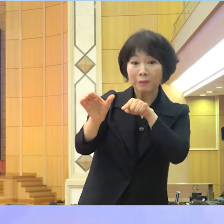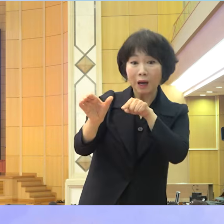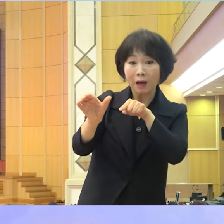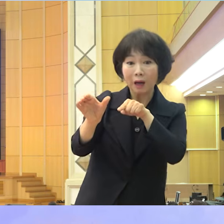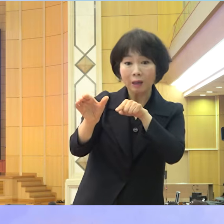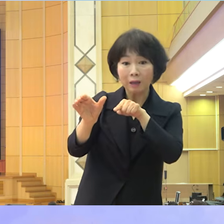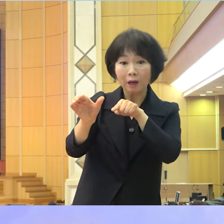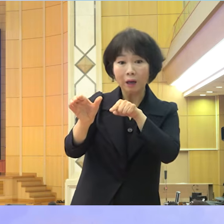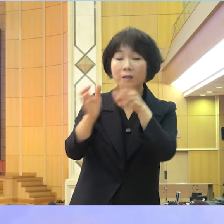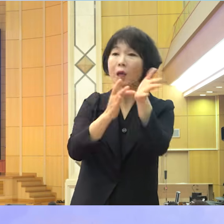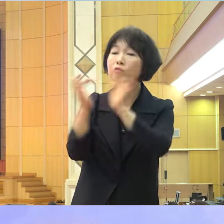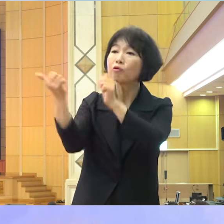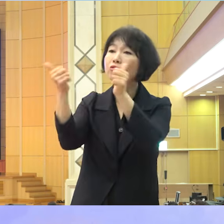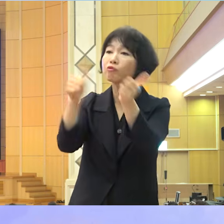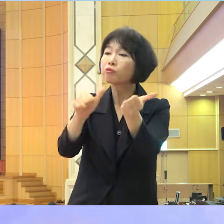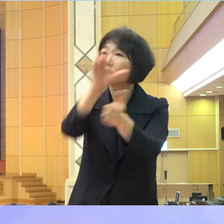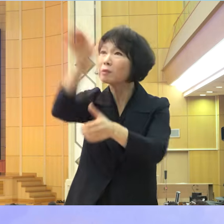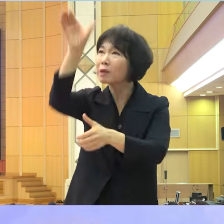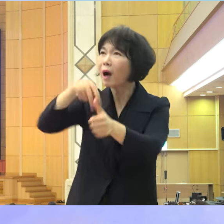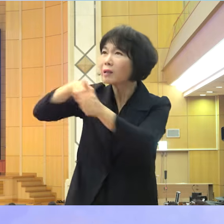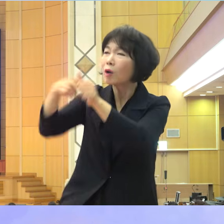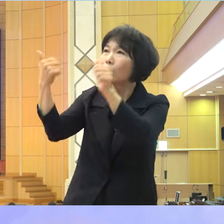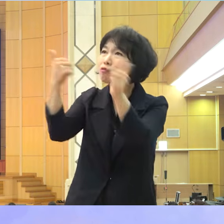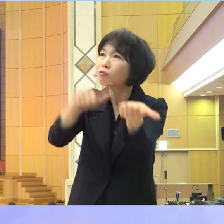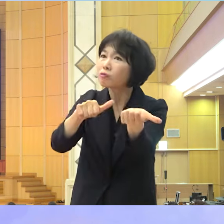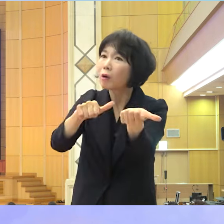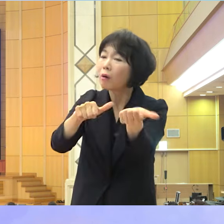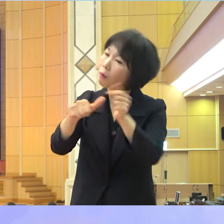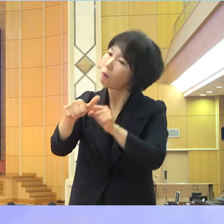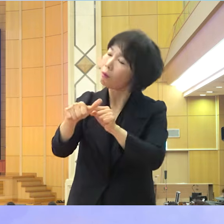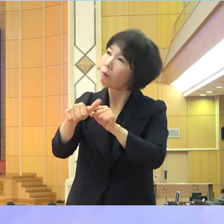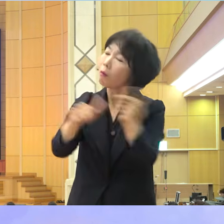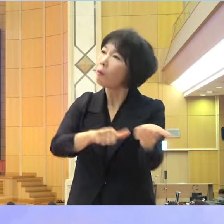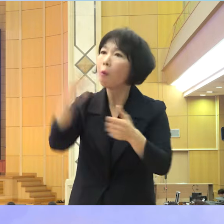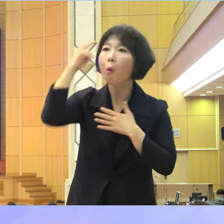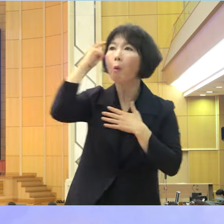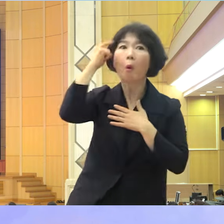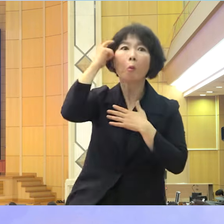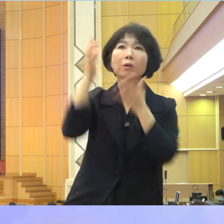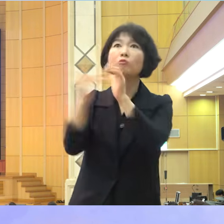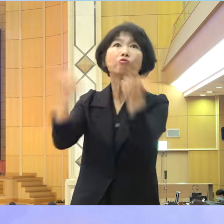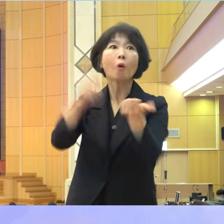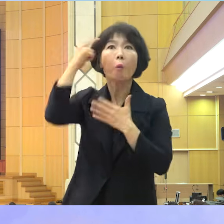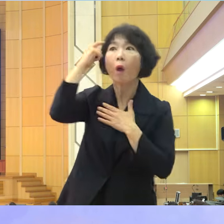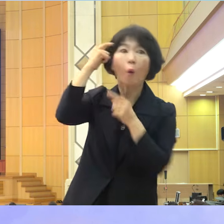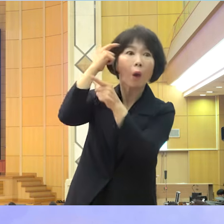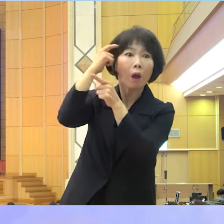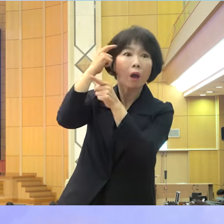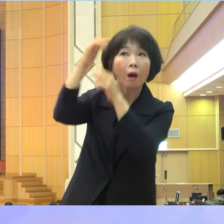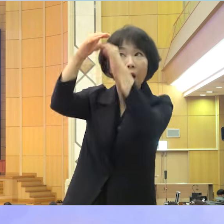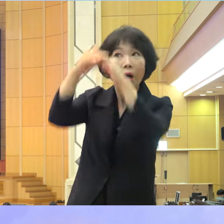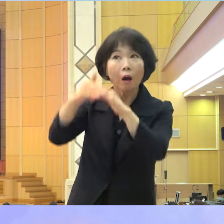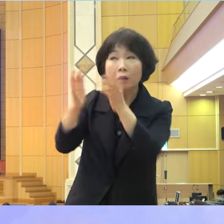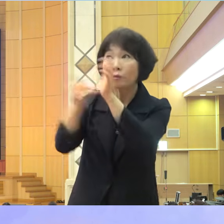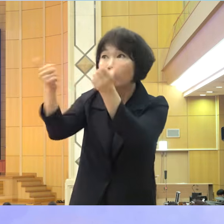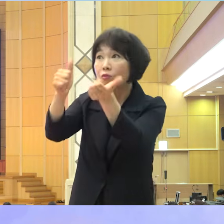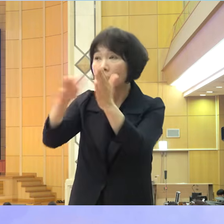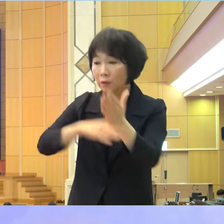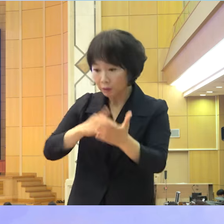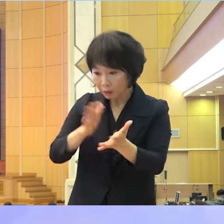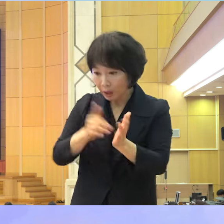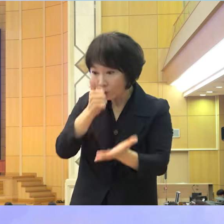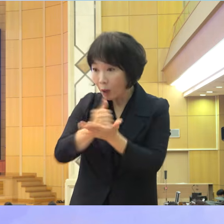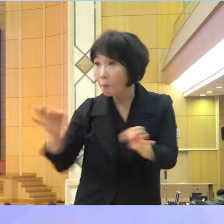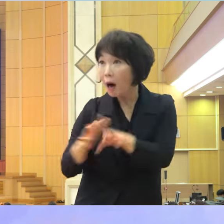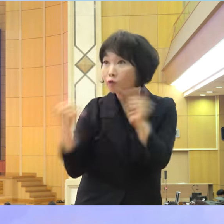왜 죽으셨는지, 예수님 십자가 지시고 죽으실 때 내 죄가 죽고 예수님이